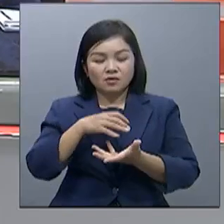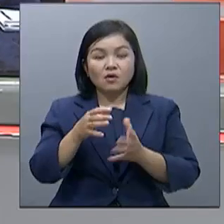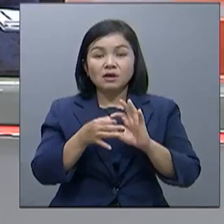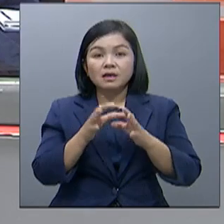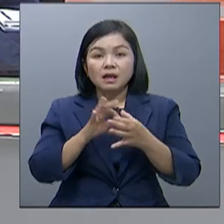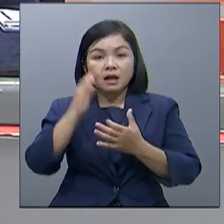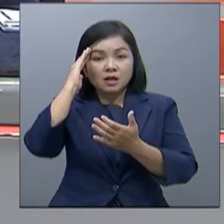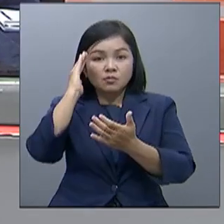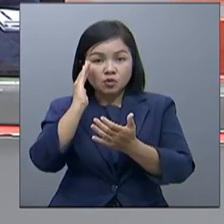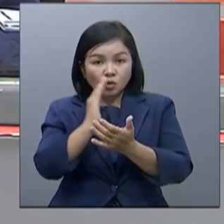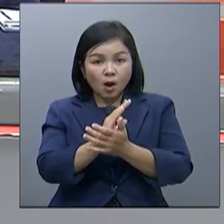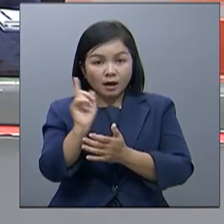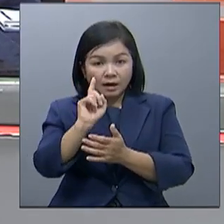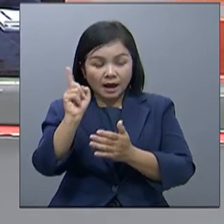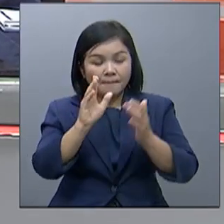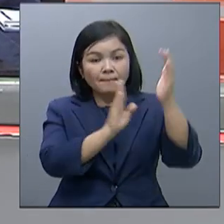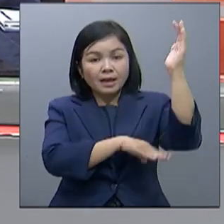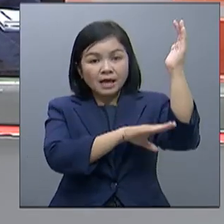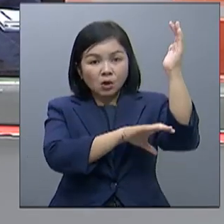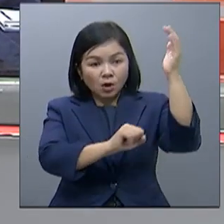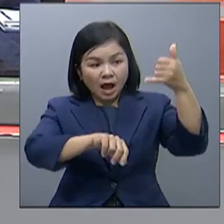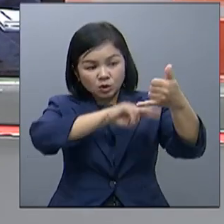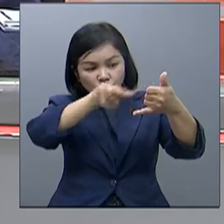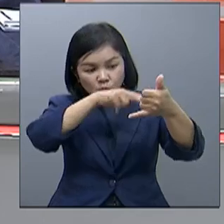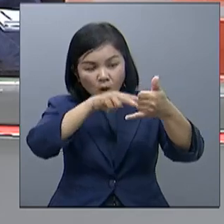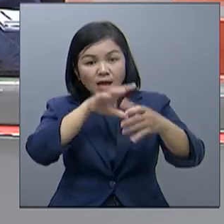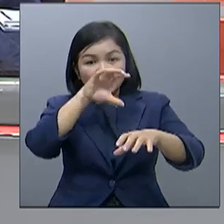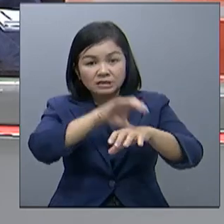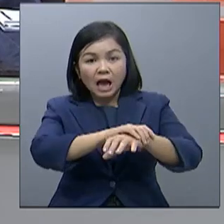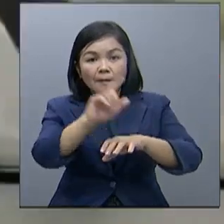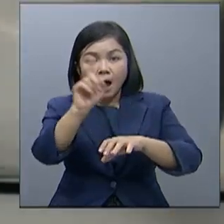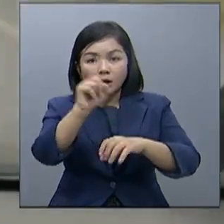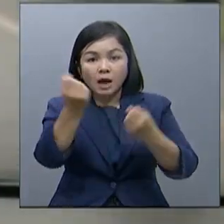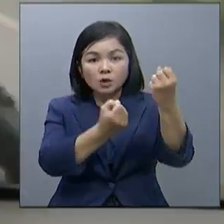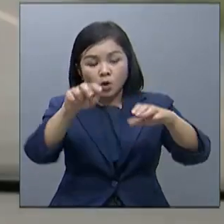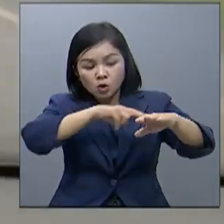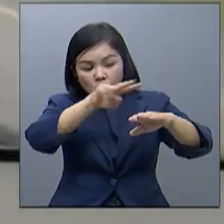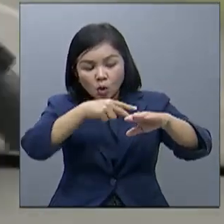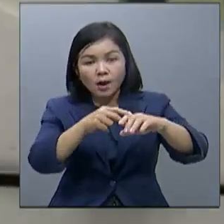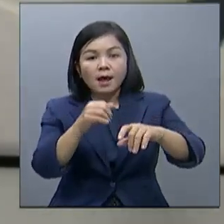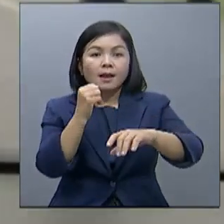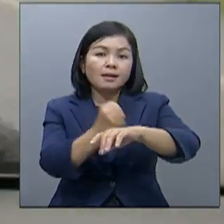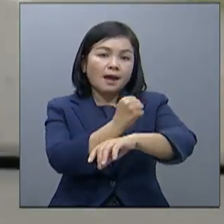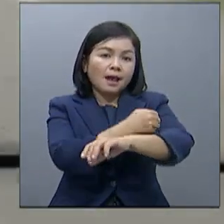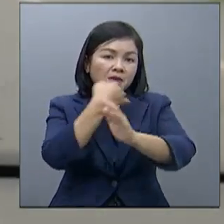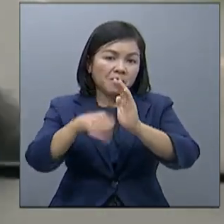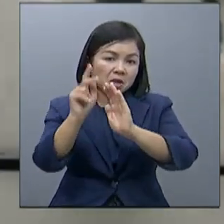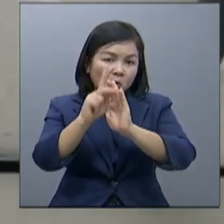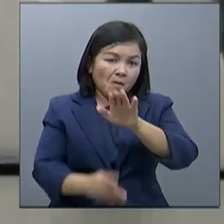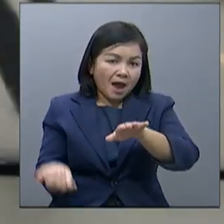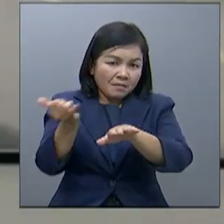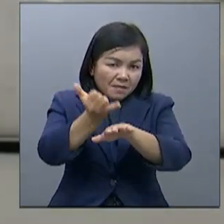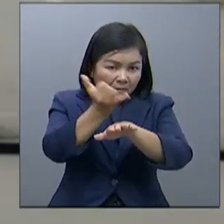ตำรวจตรวจคนเข้าเมืองสงขลาไปสกัดจับรถที่ลักลอบขนแรงงานข้ามชาติเข้ามานะคะโดยตำรวจ